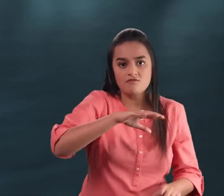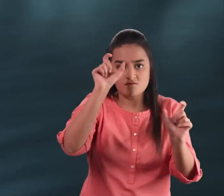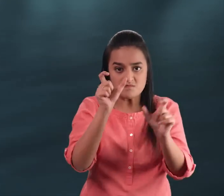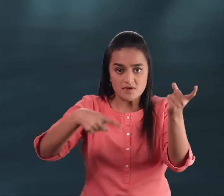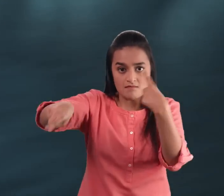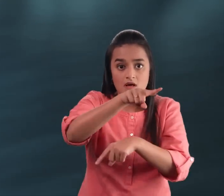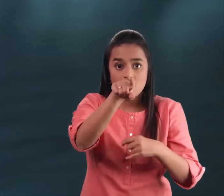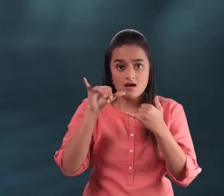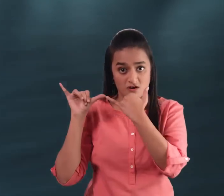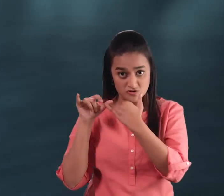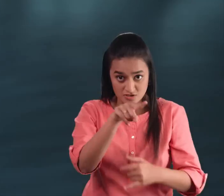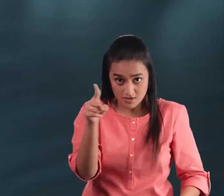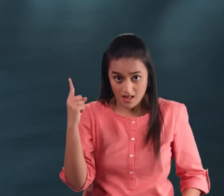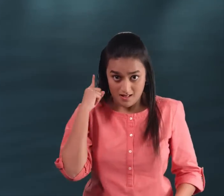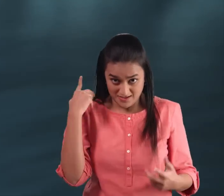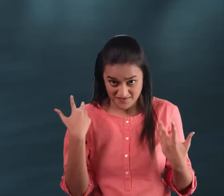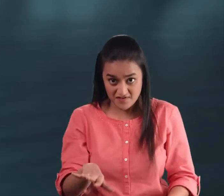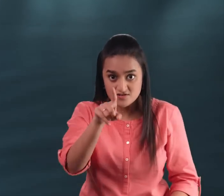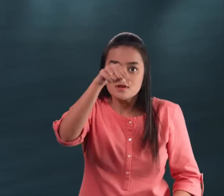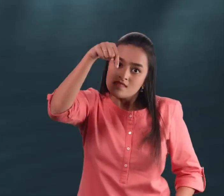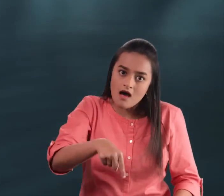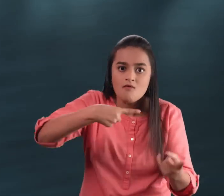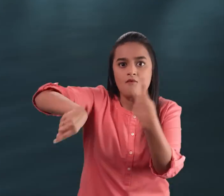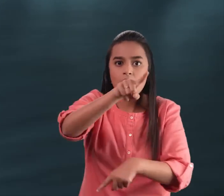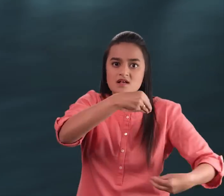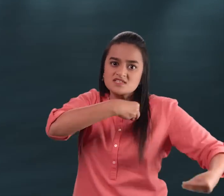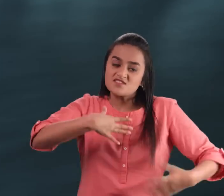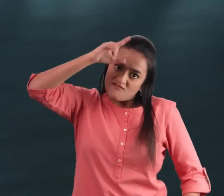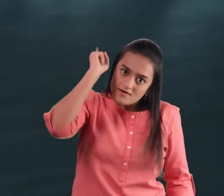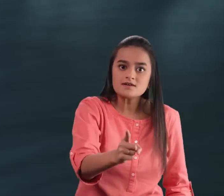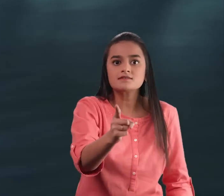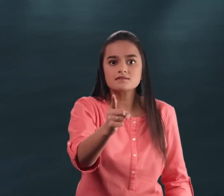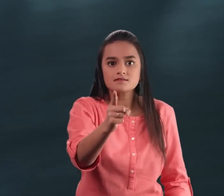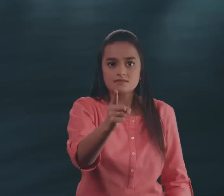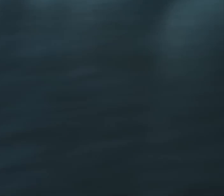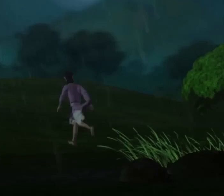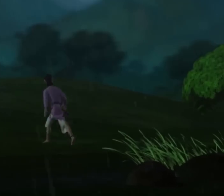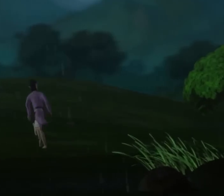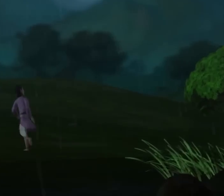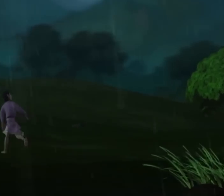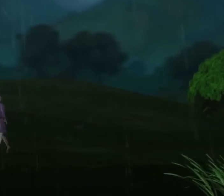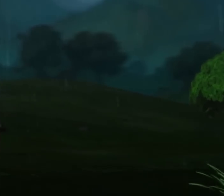वृंदावन के लोग अब जल्द ही उस लड़के की बात सुनने पर पछताएंगे।